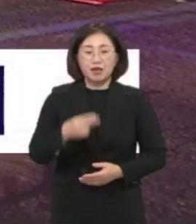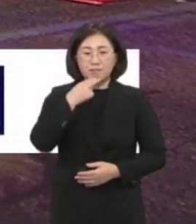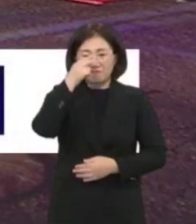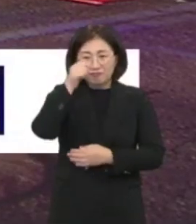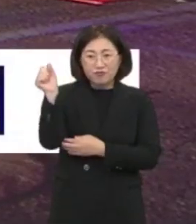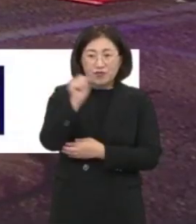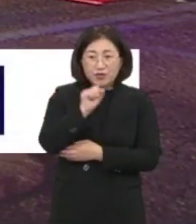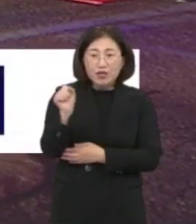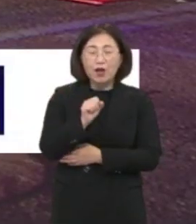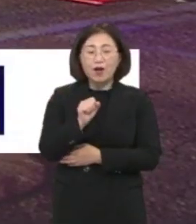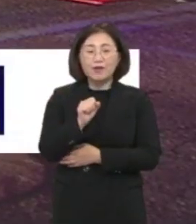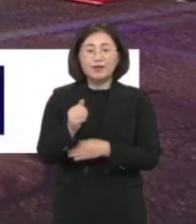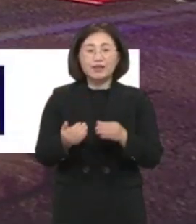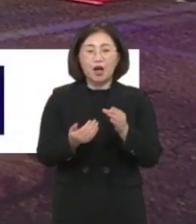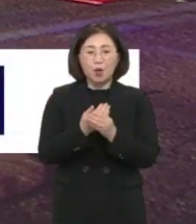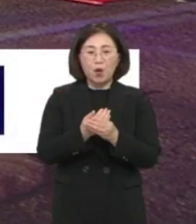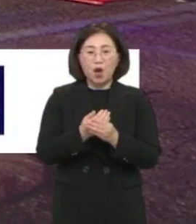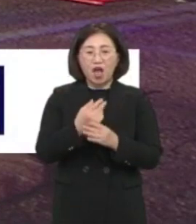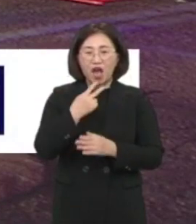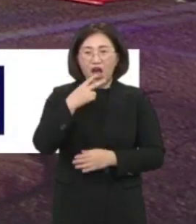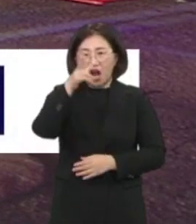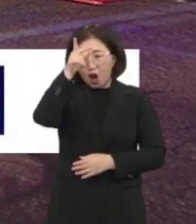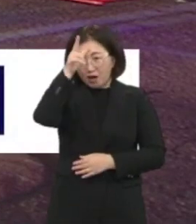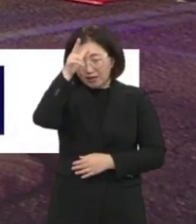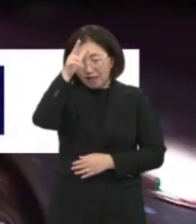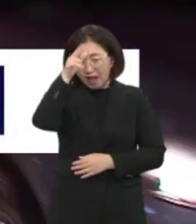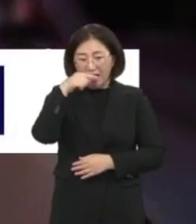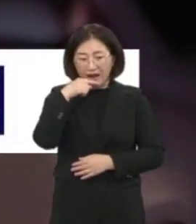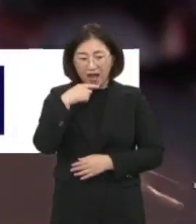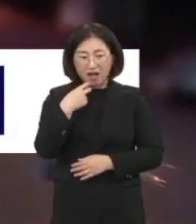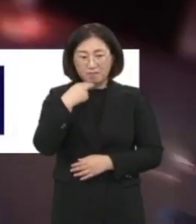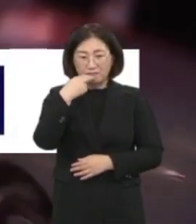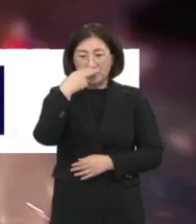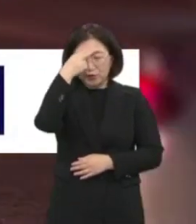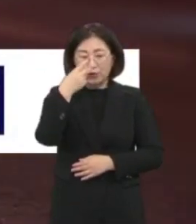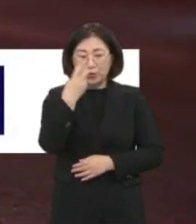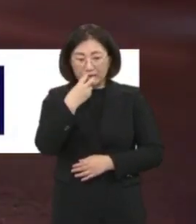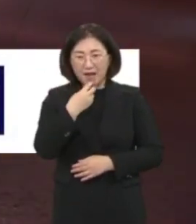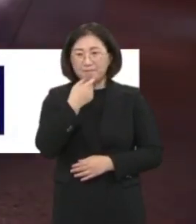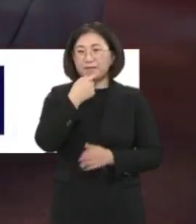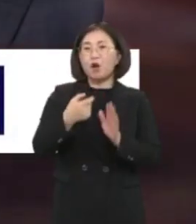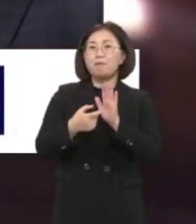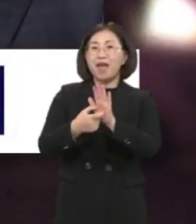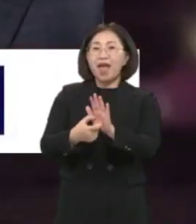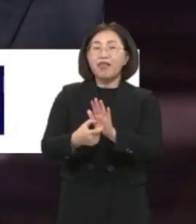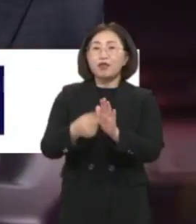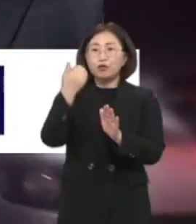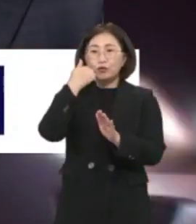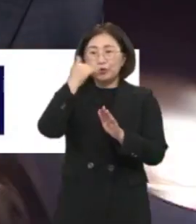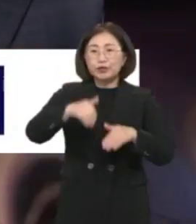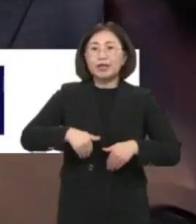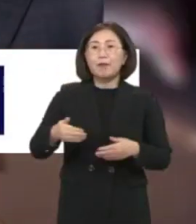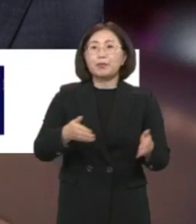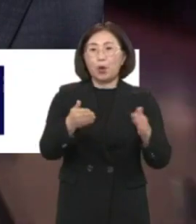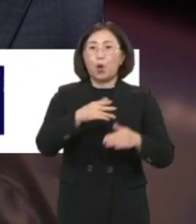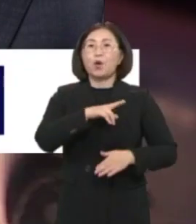음주운전 사고를 낸 뒤 경찰에 음주 측정을 거부한 혐의로 수사를 받던 국민의힘 지민규 충남도의원이